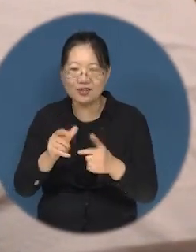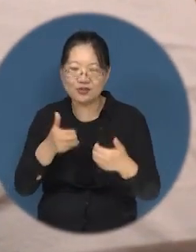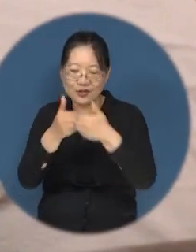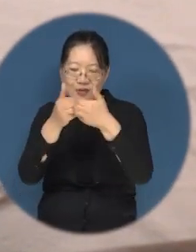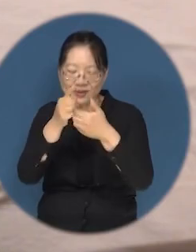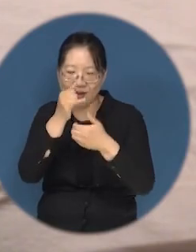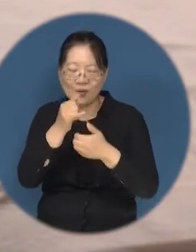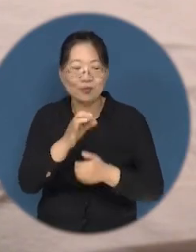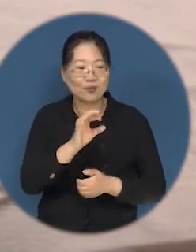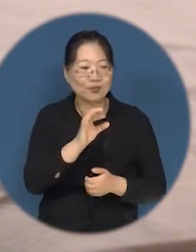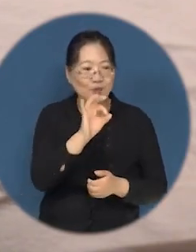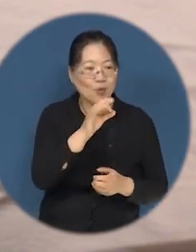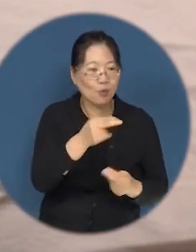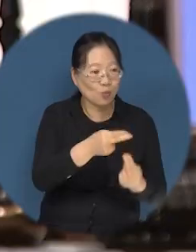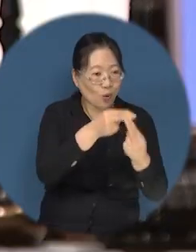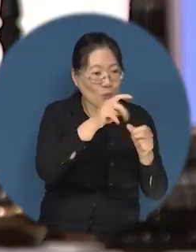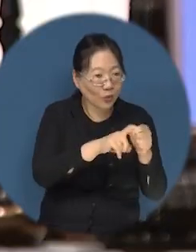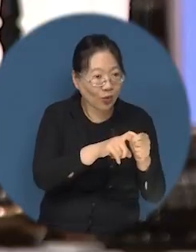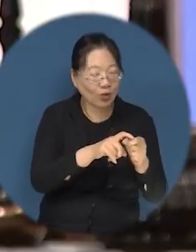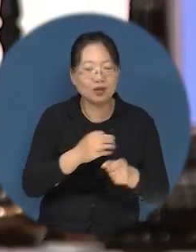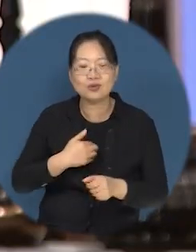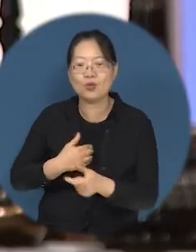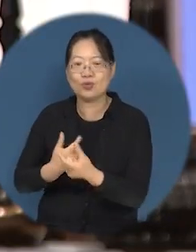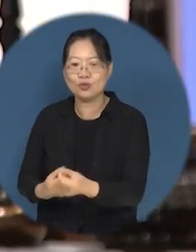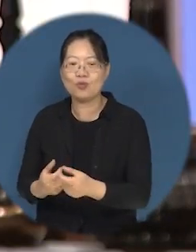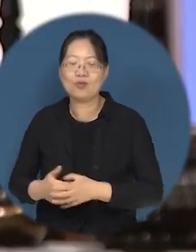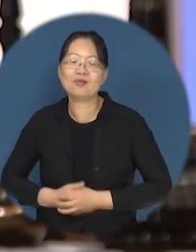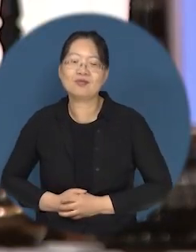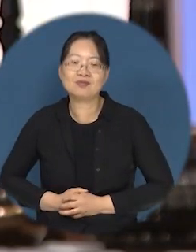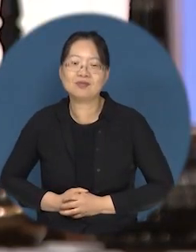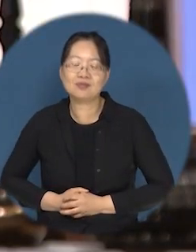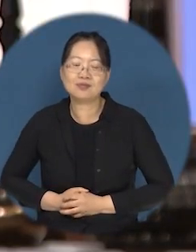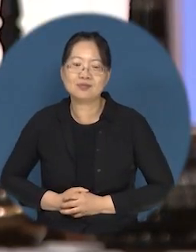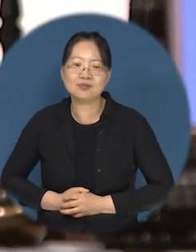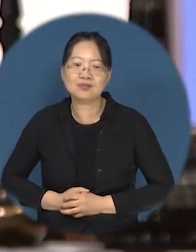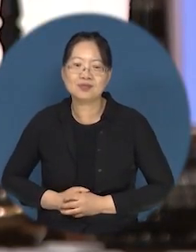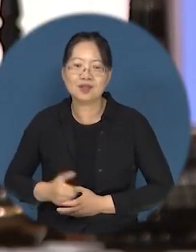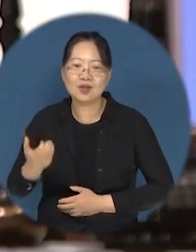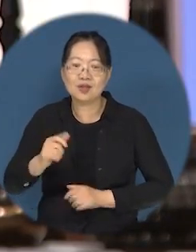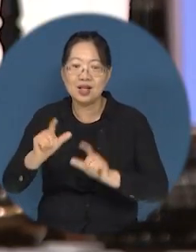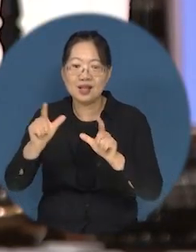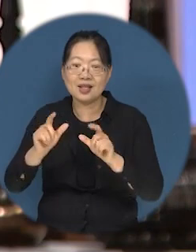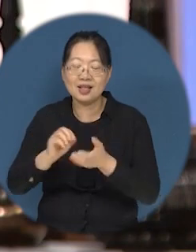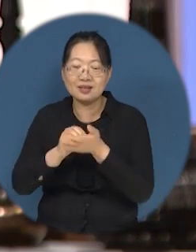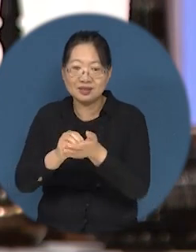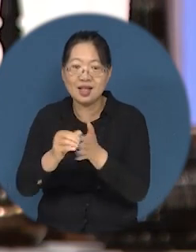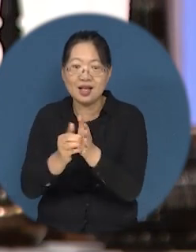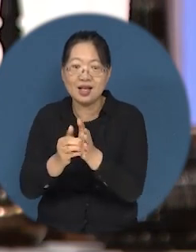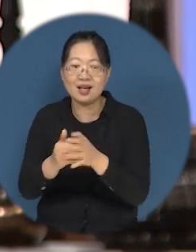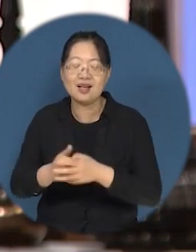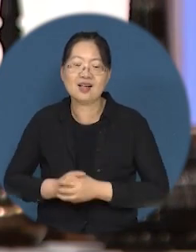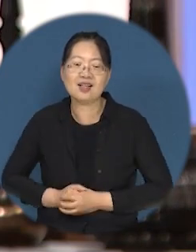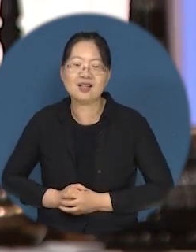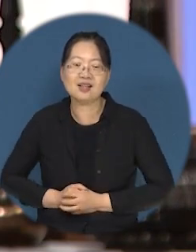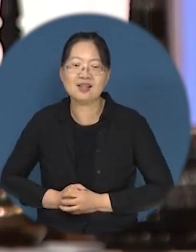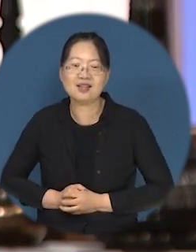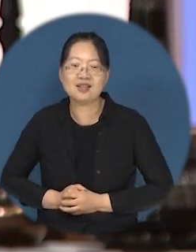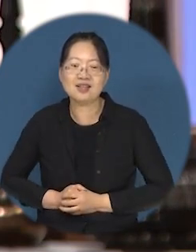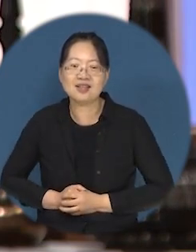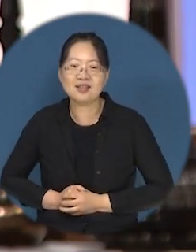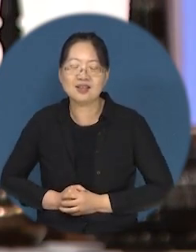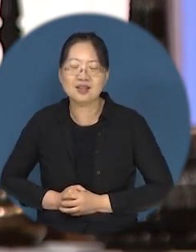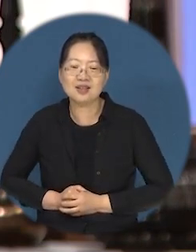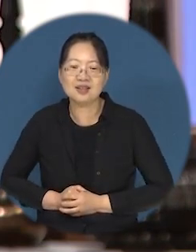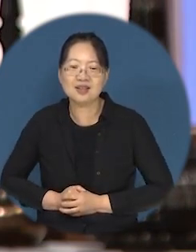돈 저도, 모으려고 목돈 모으려고 저도 그랬습니다. 그래서 90년에 저는 이제 입사를 했는데 그때부터